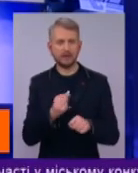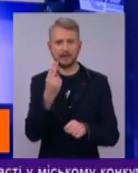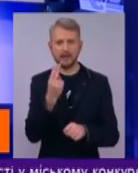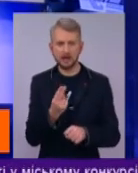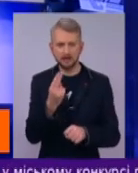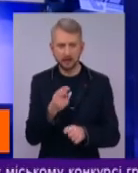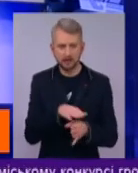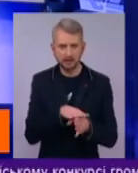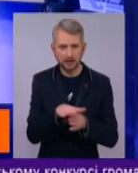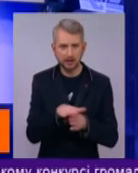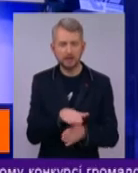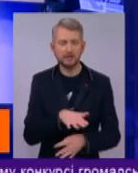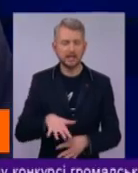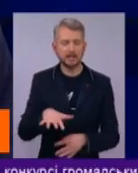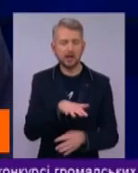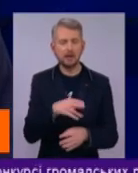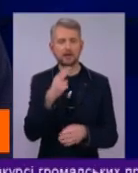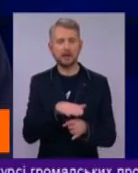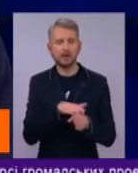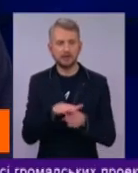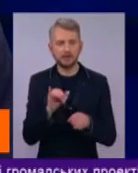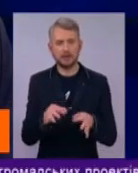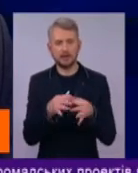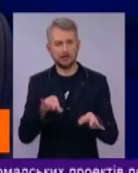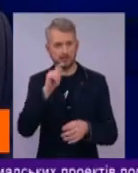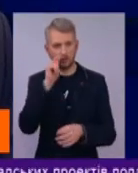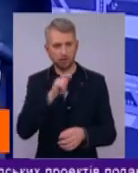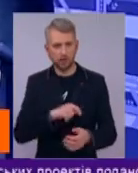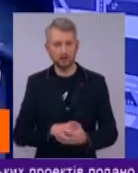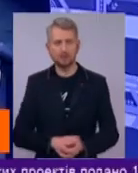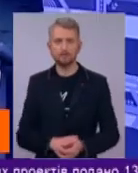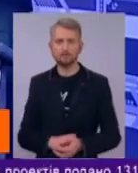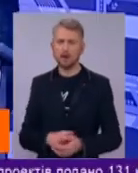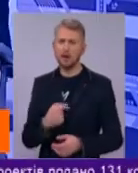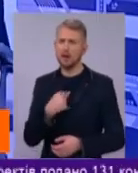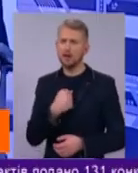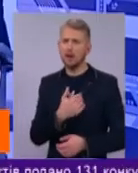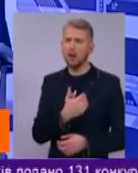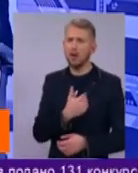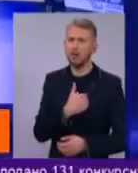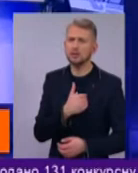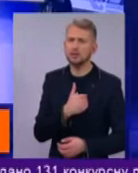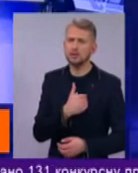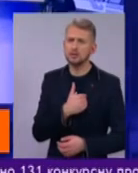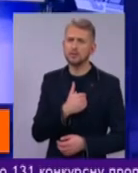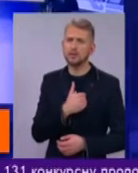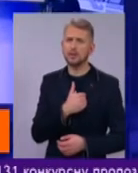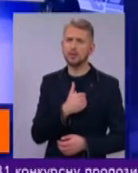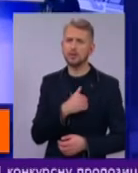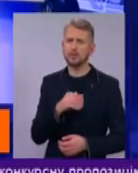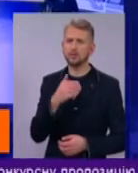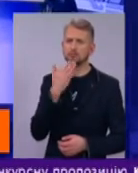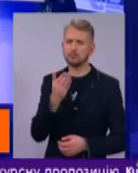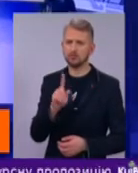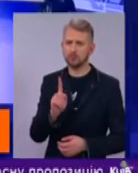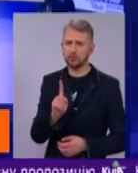целостности, територіальної цілісності і незалежності України. Угу. Панове, я ось хотів вас яку річ